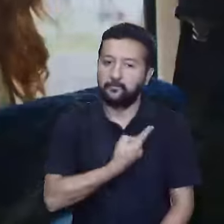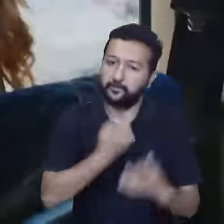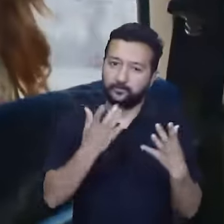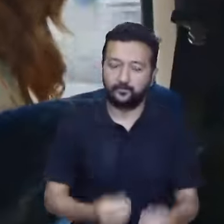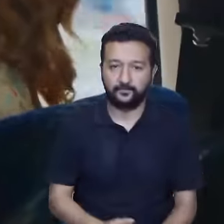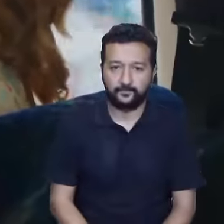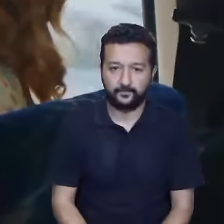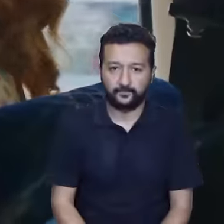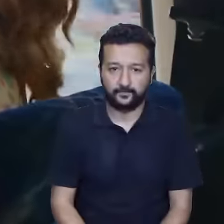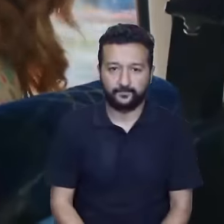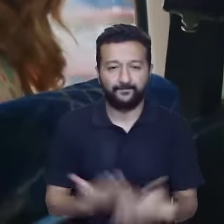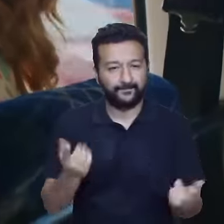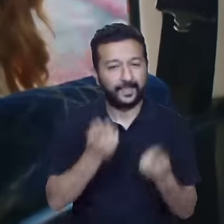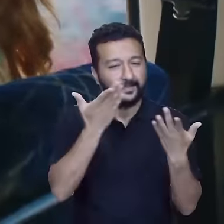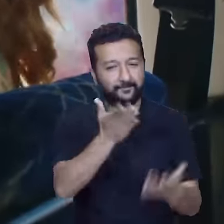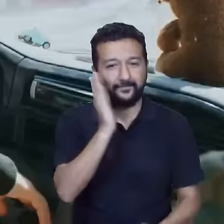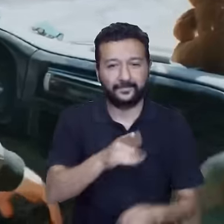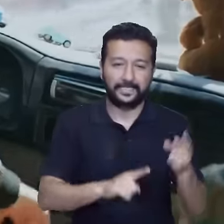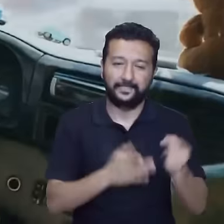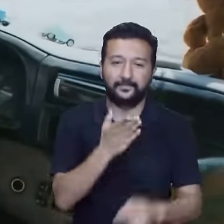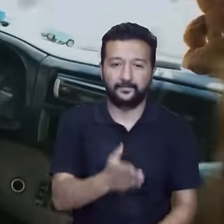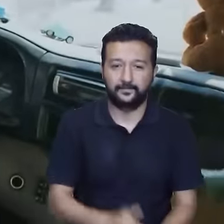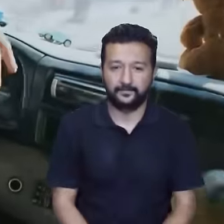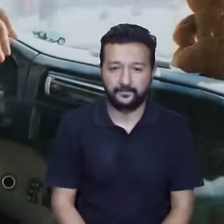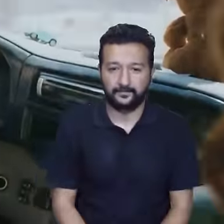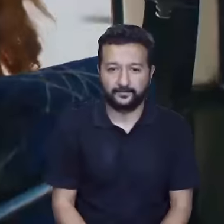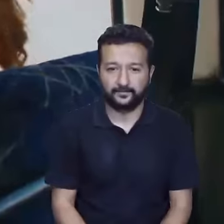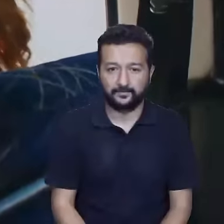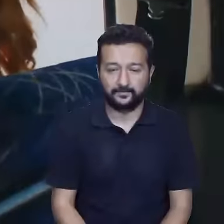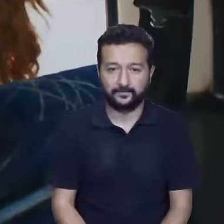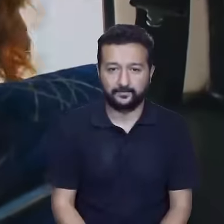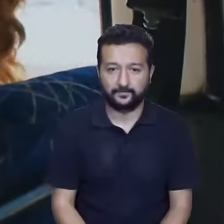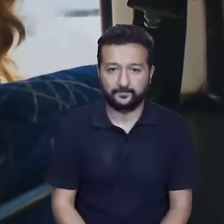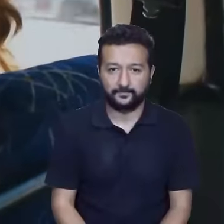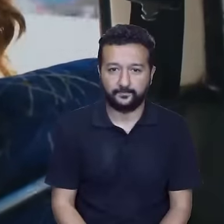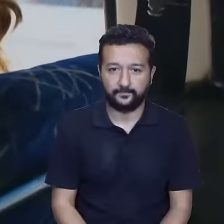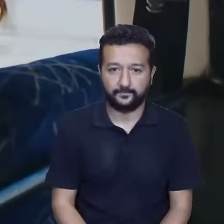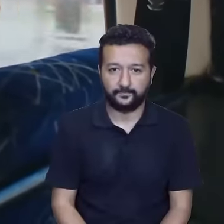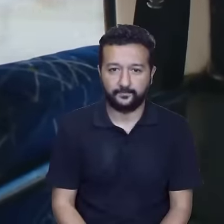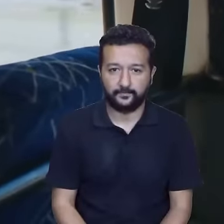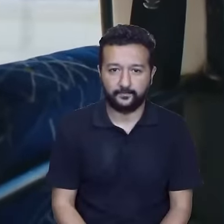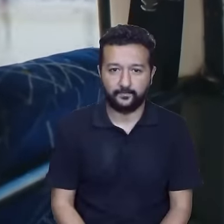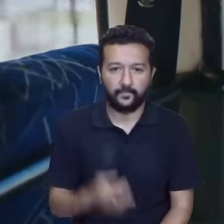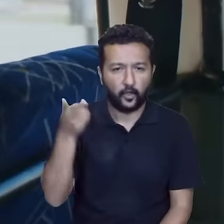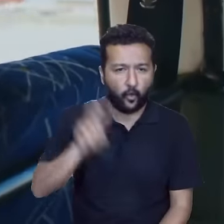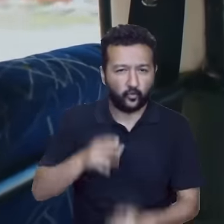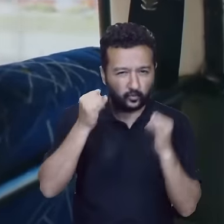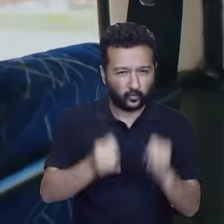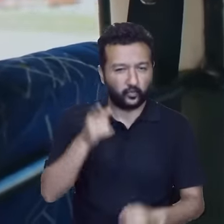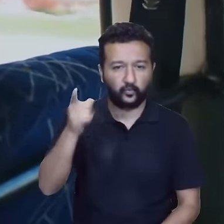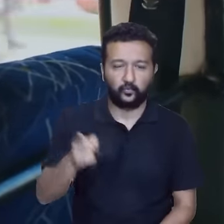olur. Alemsin vallahi İlyas. Vites değişti, güldü. Ayşen omuz üstünden arkaya baktı.